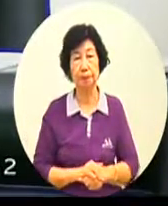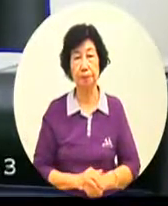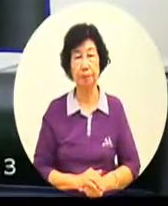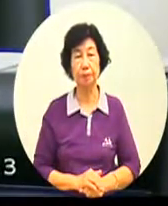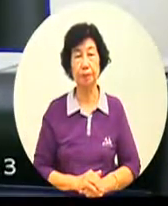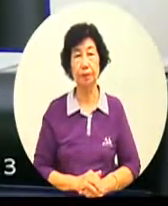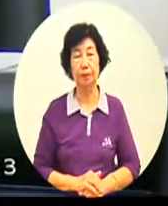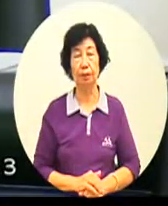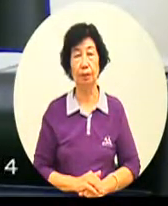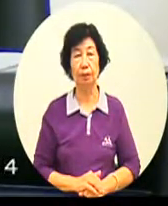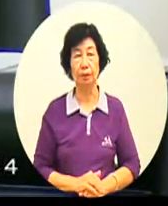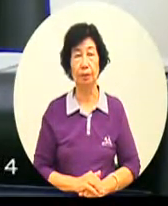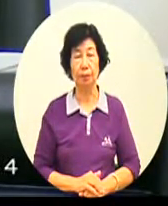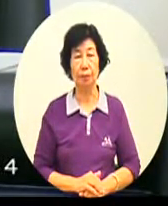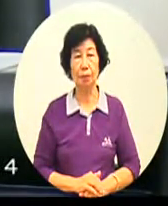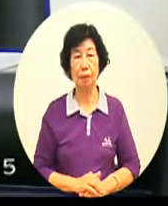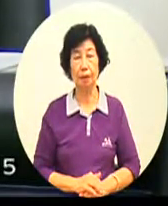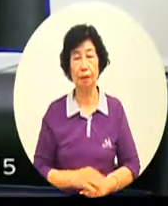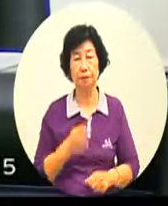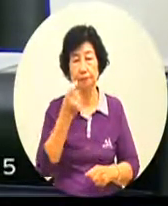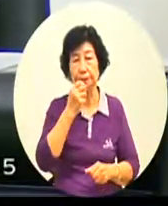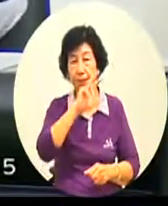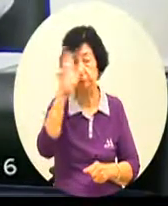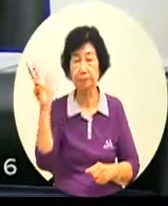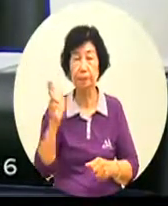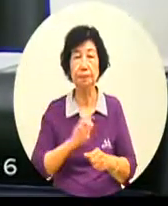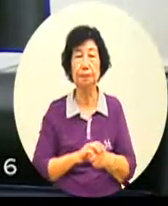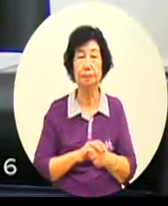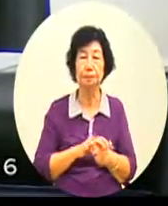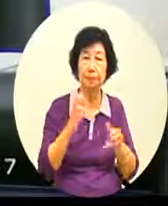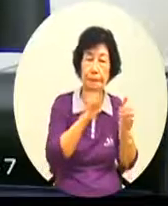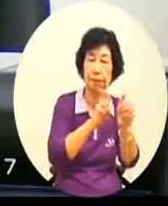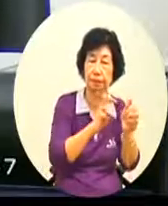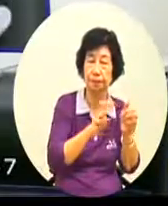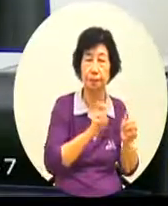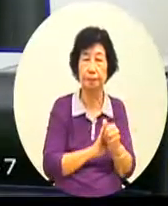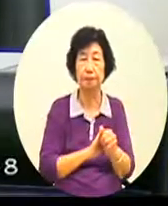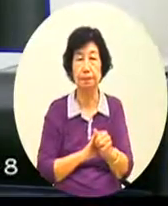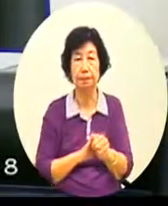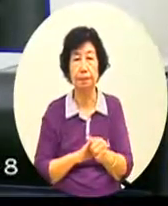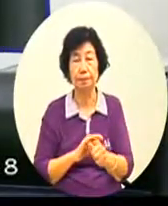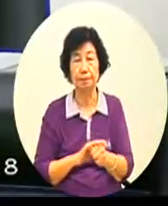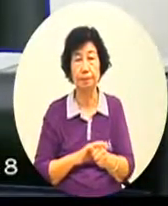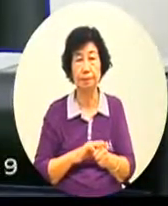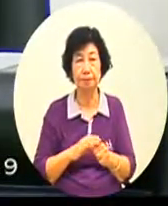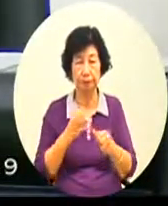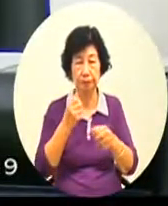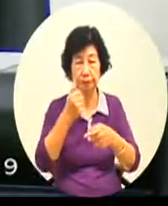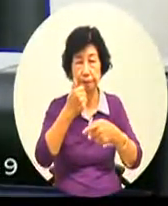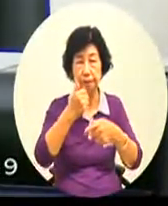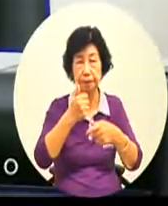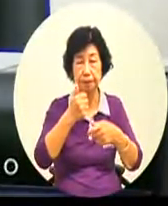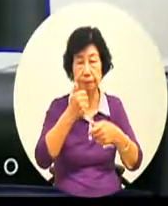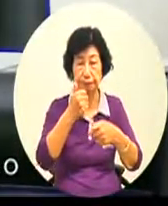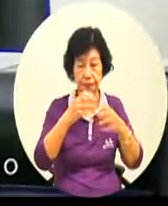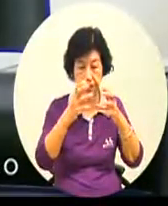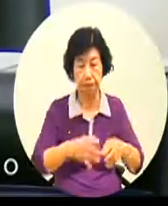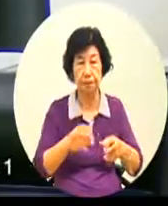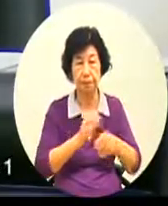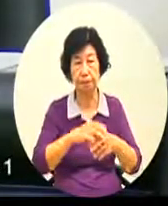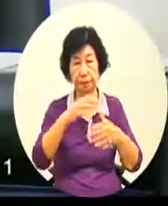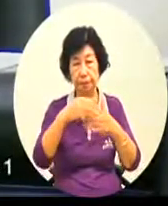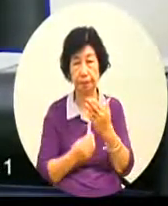括我们的日照日托等这些可能它的建筑法规可能有相违背的地方，那